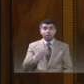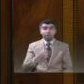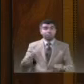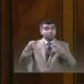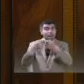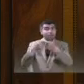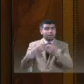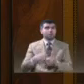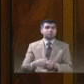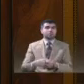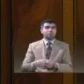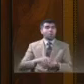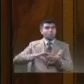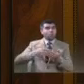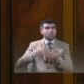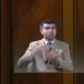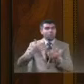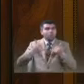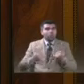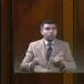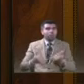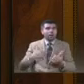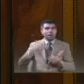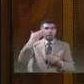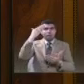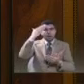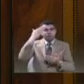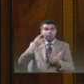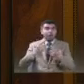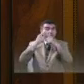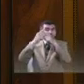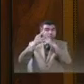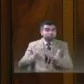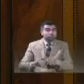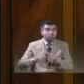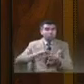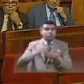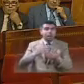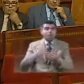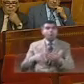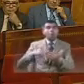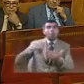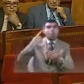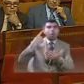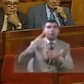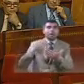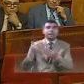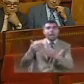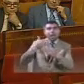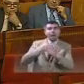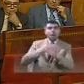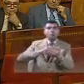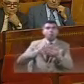وفي هذه المرحلة ونحن اليوم علينا أن نقيم الوضع ما بين البداية واليوم. اليوم